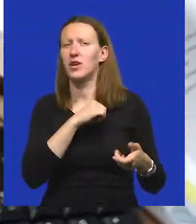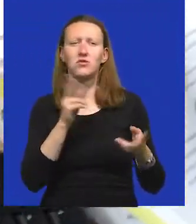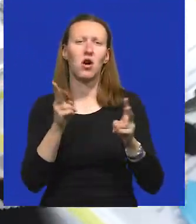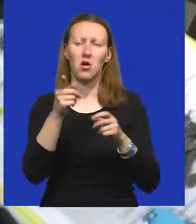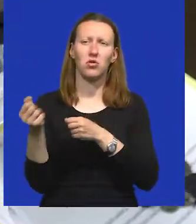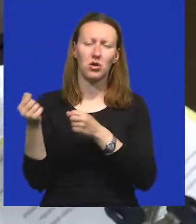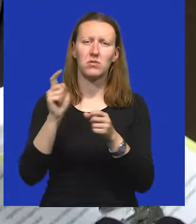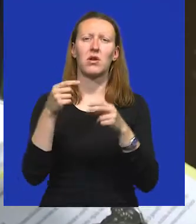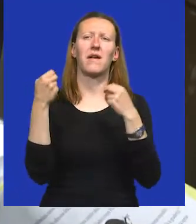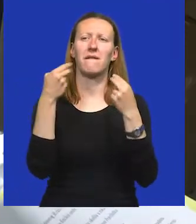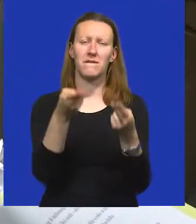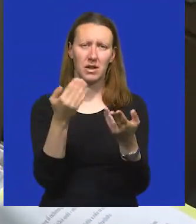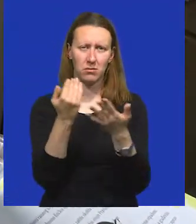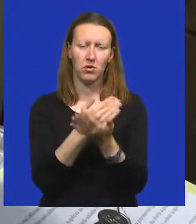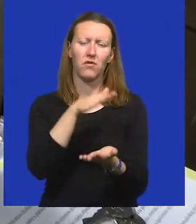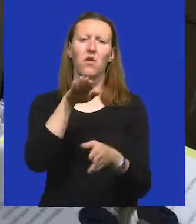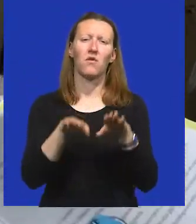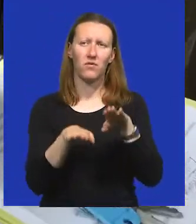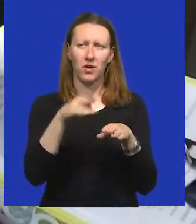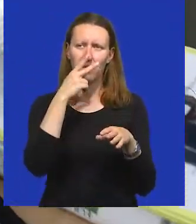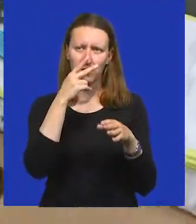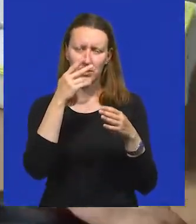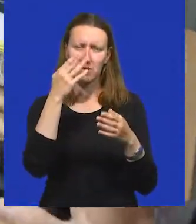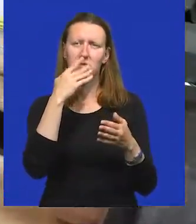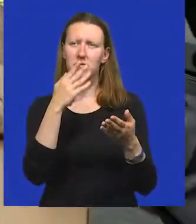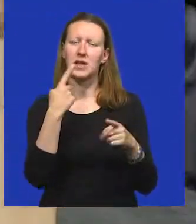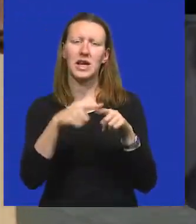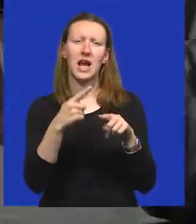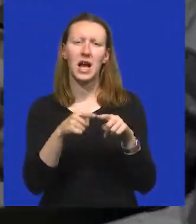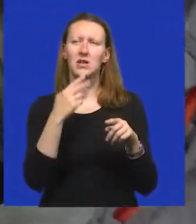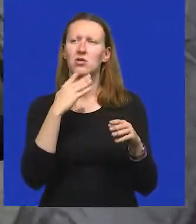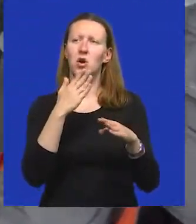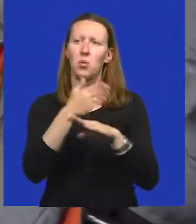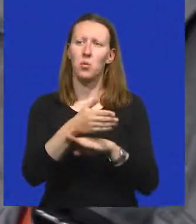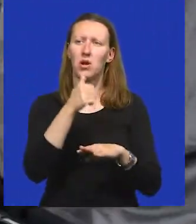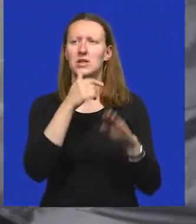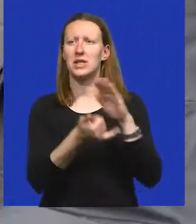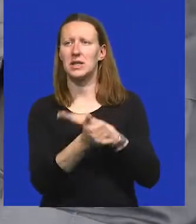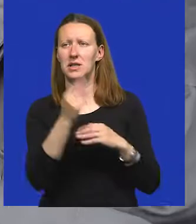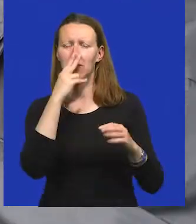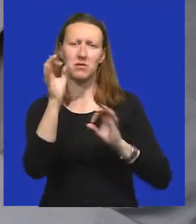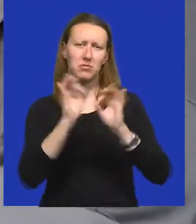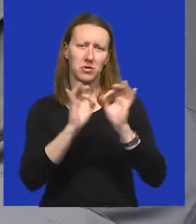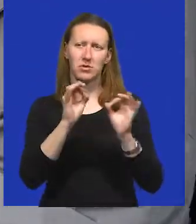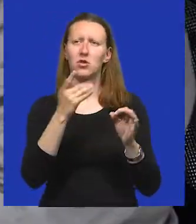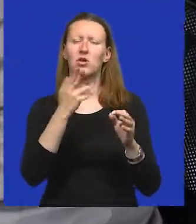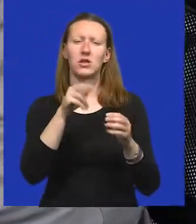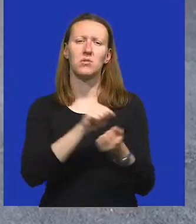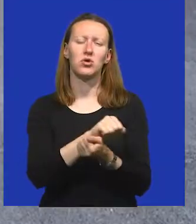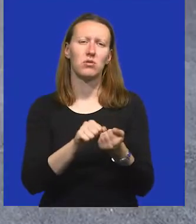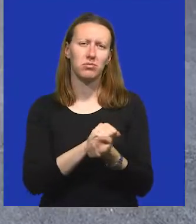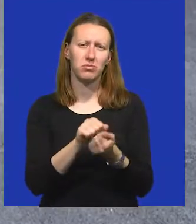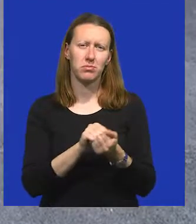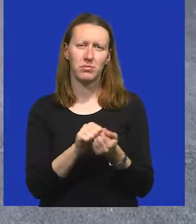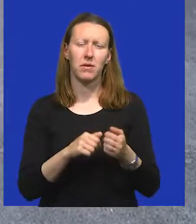cos'ha, deve ritornare sulla bilancia in modo che si possa pesare la differenza di quello che è entrato con quello che è uscito. Cosa si può